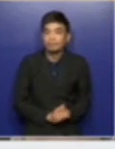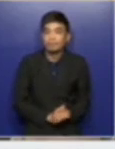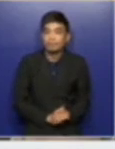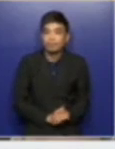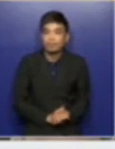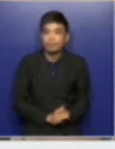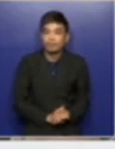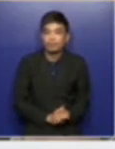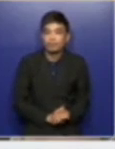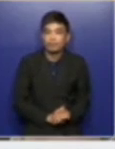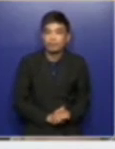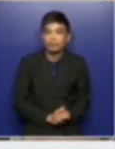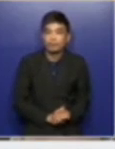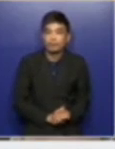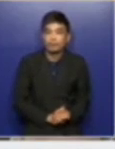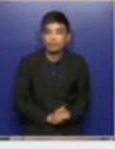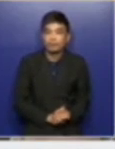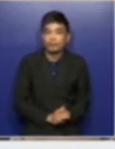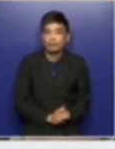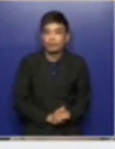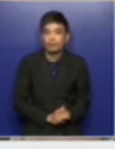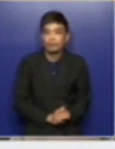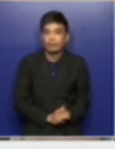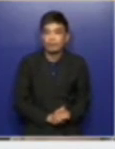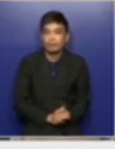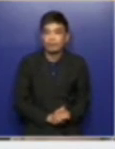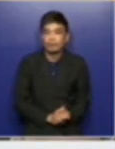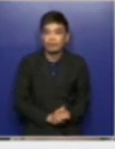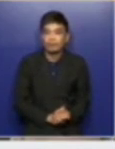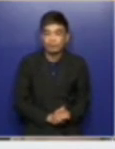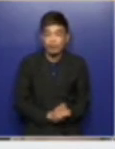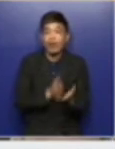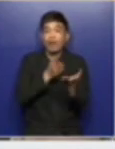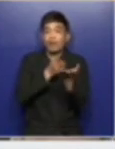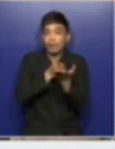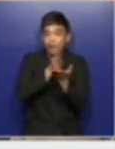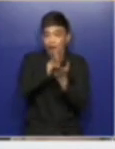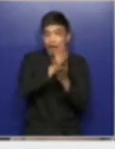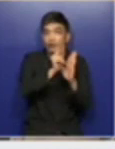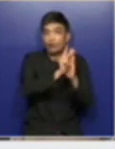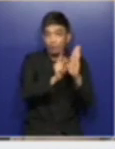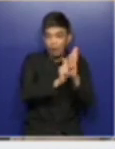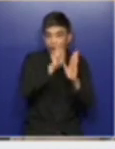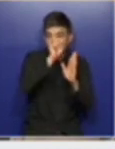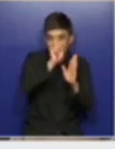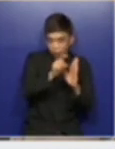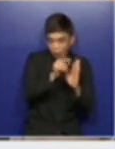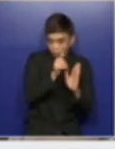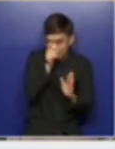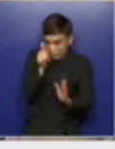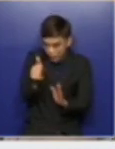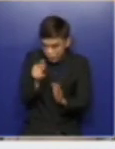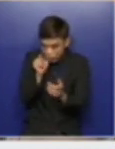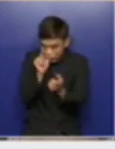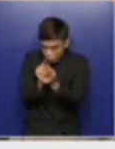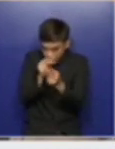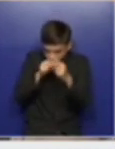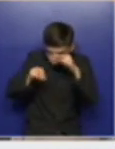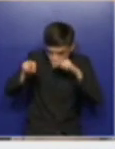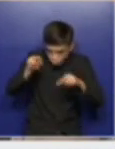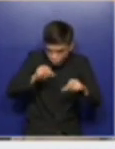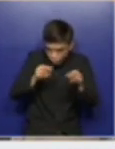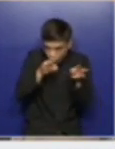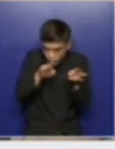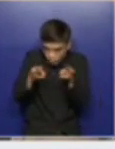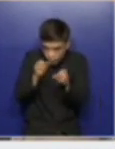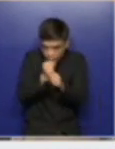เพราะฉะนั้นนะครับสิ่งที่สภาหรือฝ่ายนิติบัญญัติต้องดูก็คือเข้าไปตรวจสอบดูการทำงานของท่านท่านก็เ